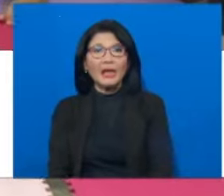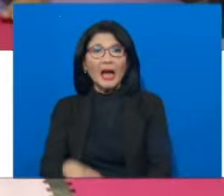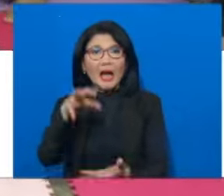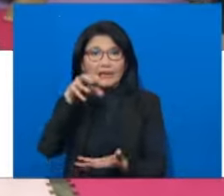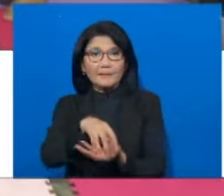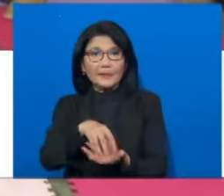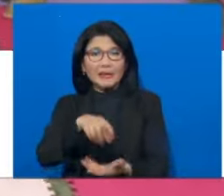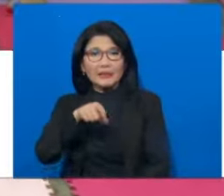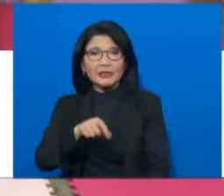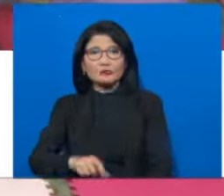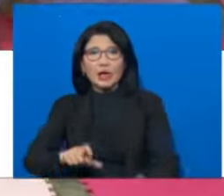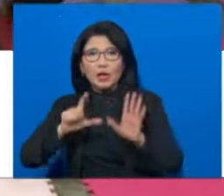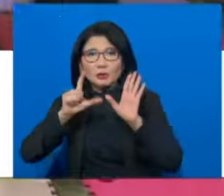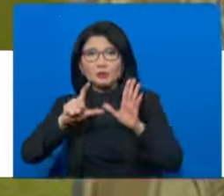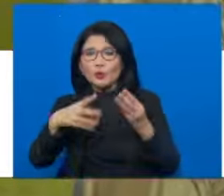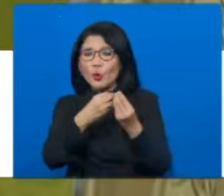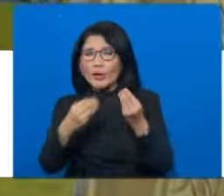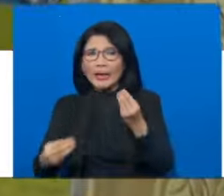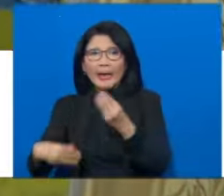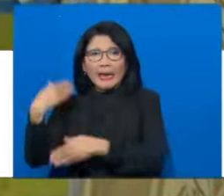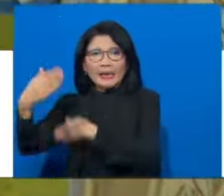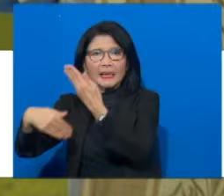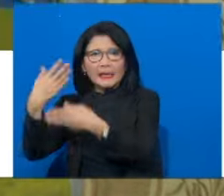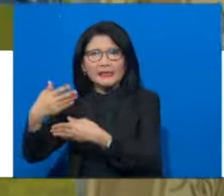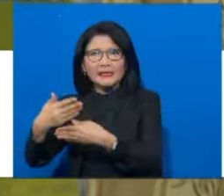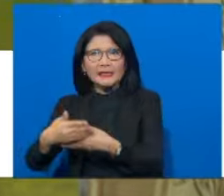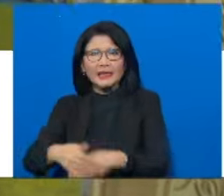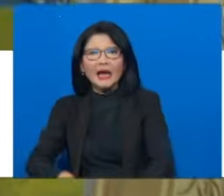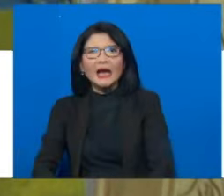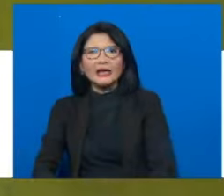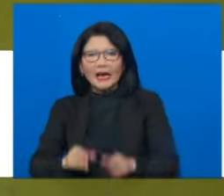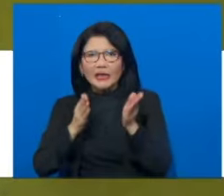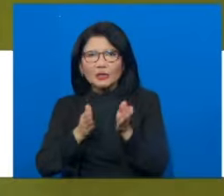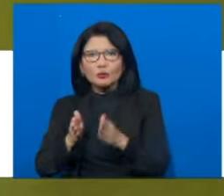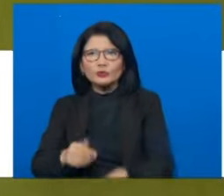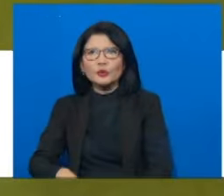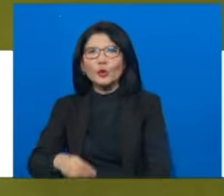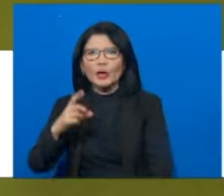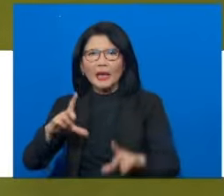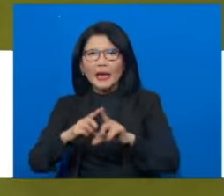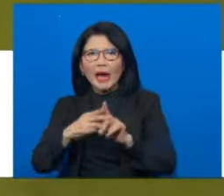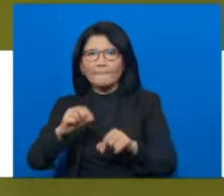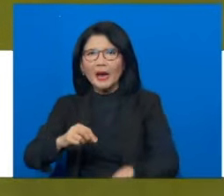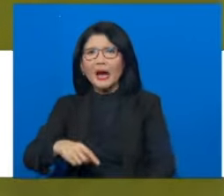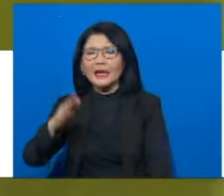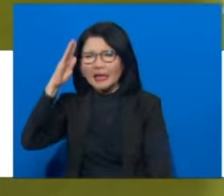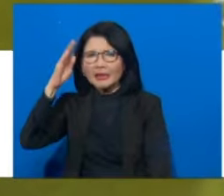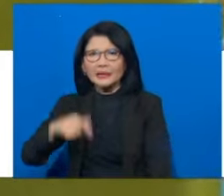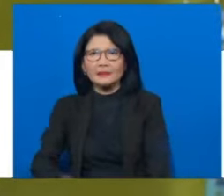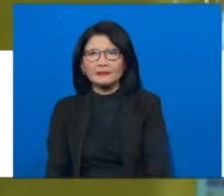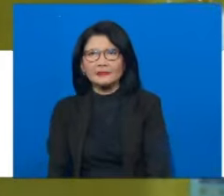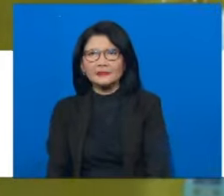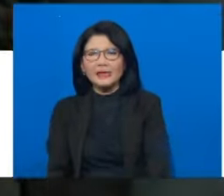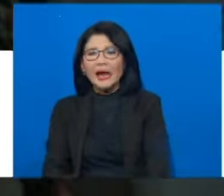sudah berjalan selama tu generasi saat ini diasuh oleh Abah aib Karna dan putranya bagi Abah AB melestarikan pencak